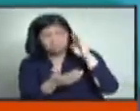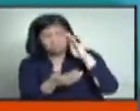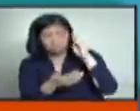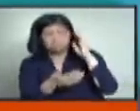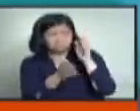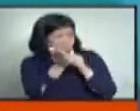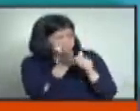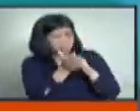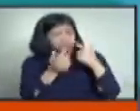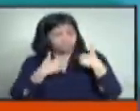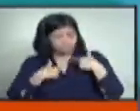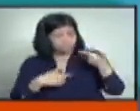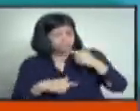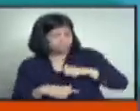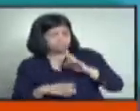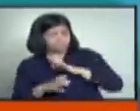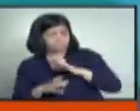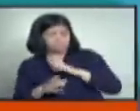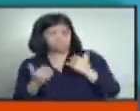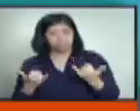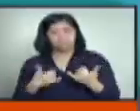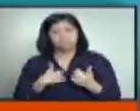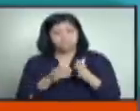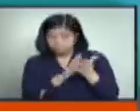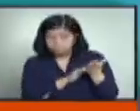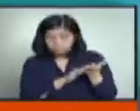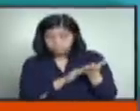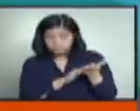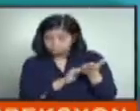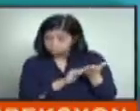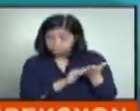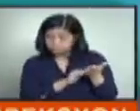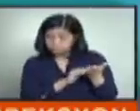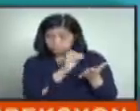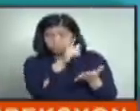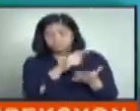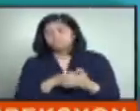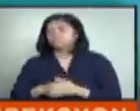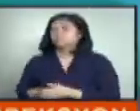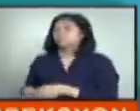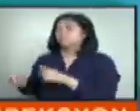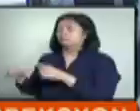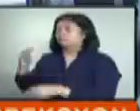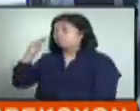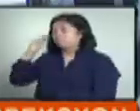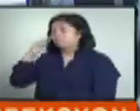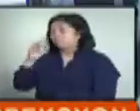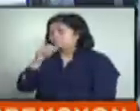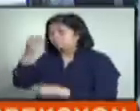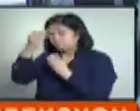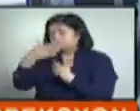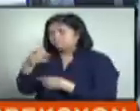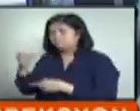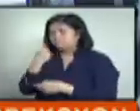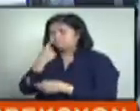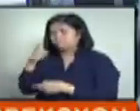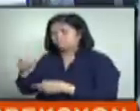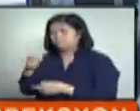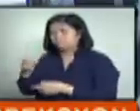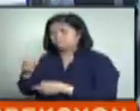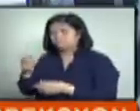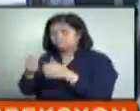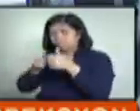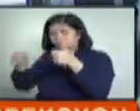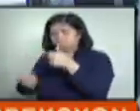Bagayas, excuse me. Ako naman po. Ako naman po. Will you please, sir? Okay. Mr. Macol, hindi mo sinabi sa amin kanina na ikaw pala